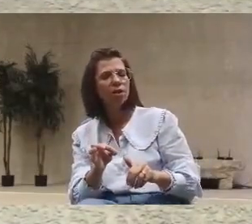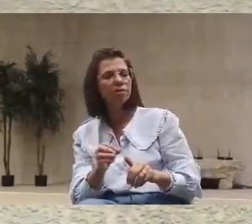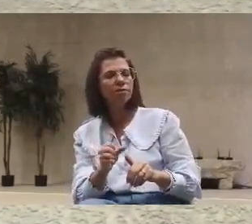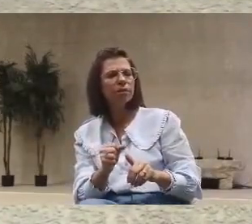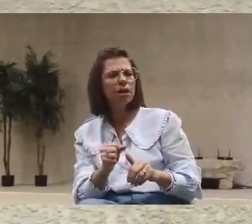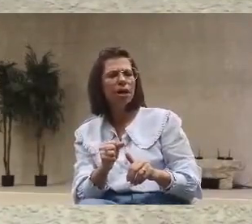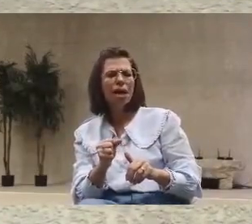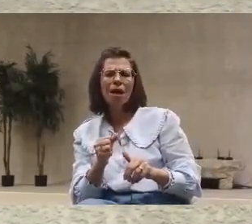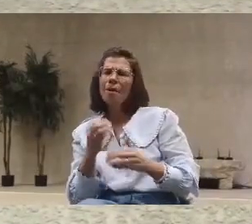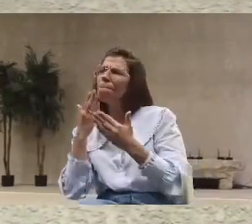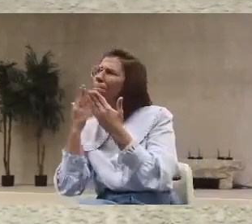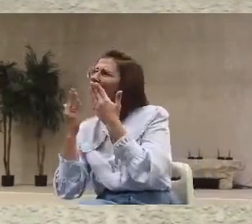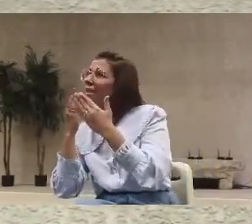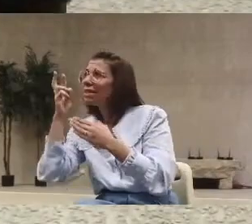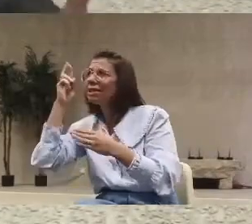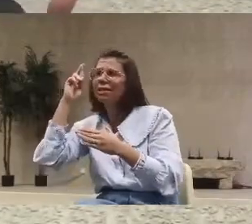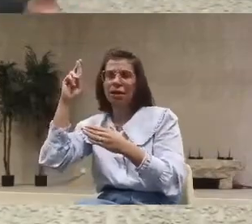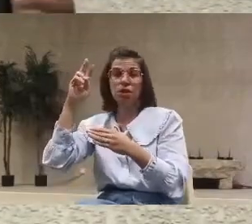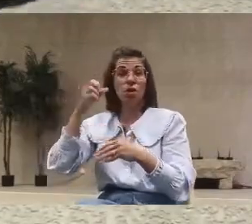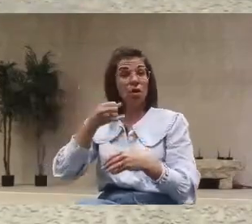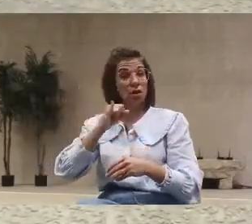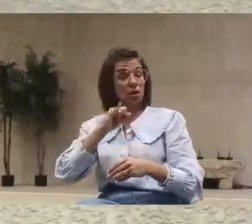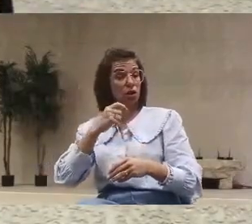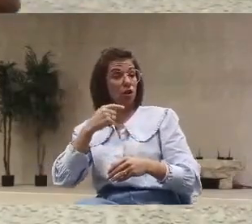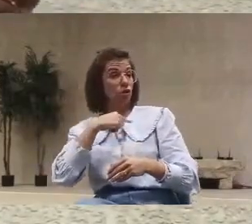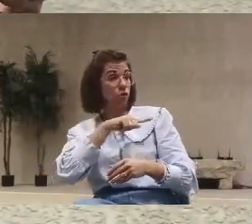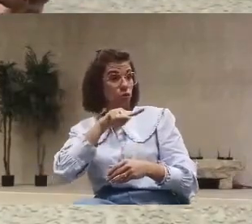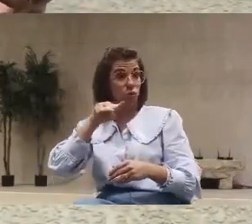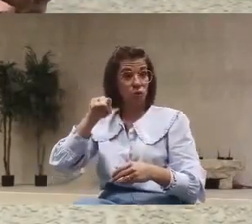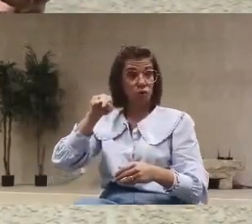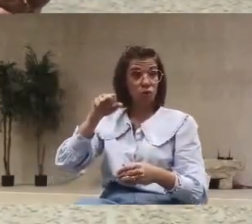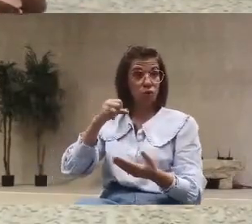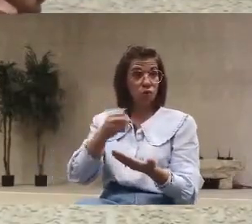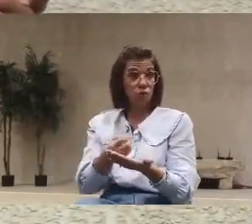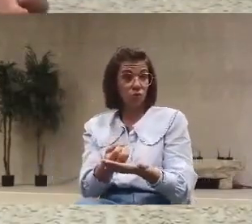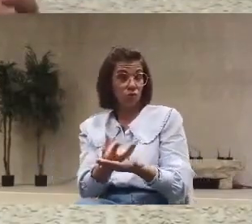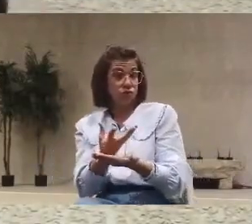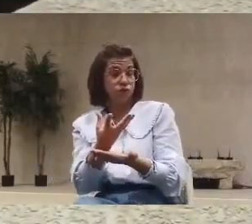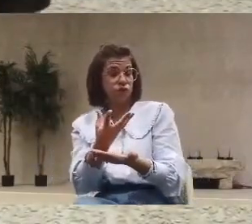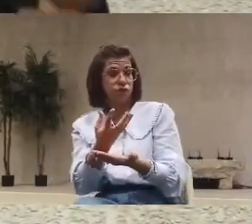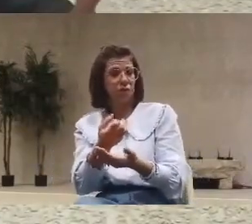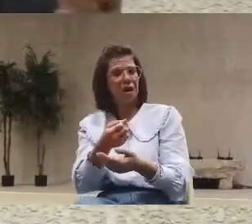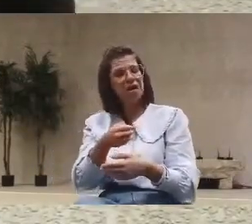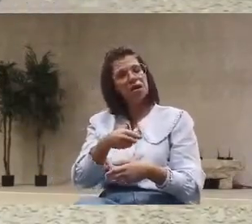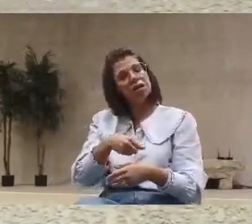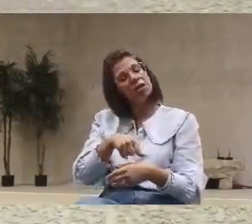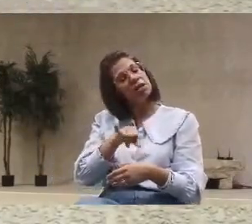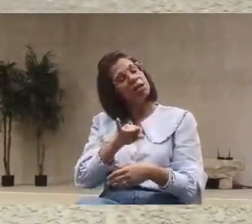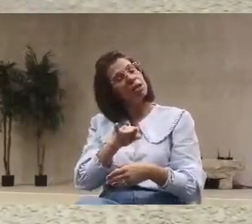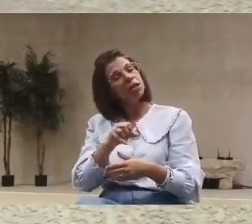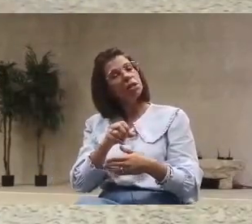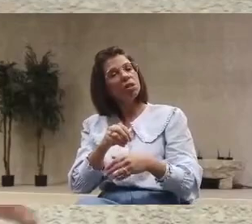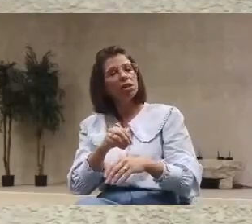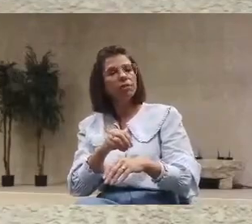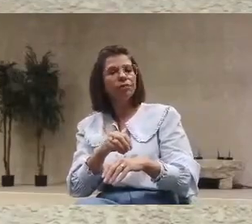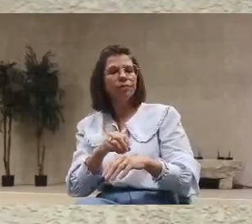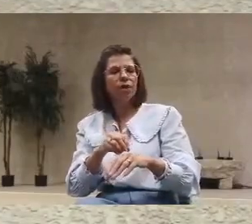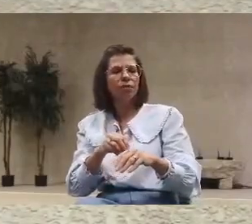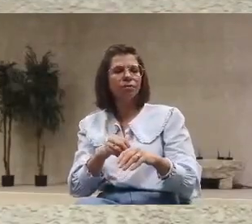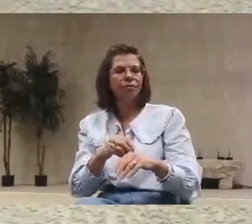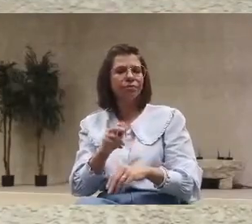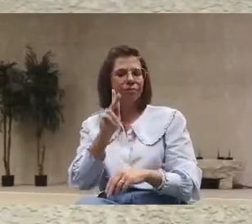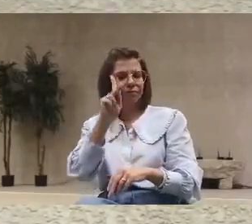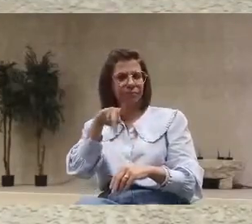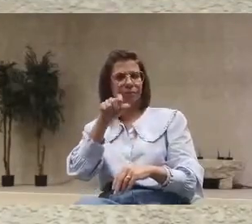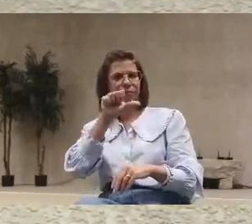merci Seigneur si nous sommes riches merci Seigneur si nous sommes peaux il faut savoir vivre en toute situation